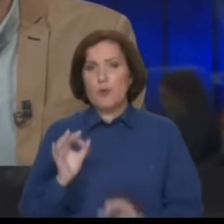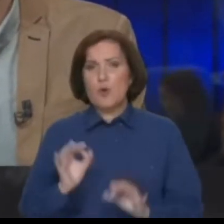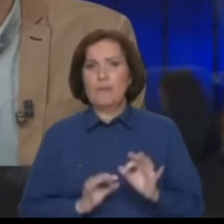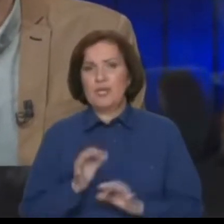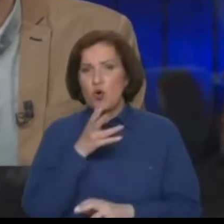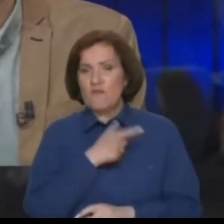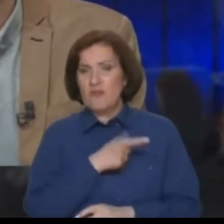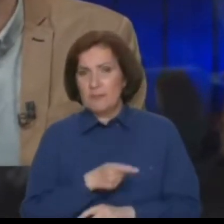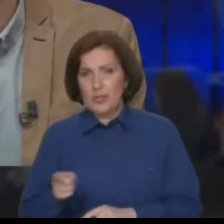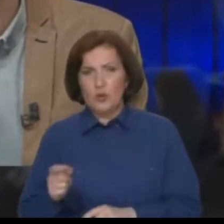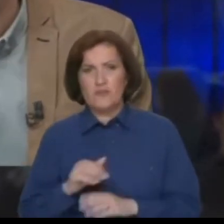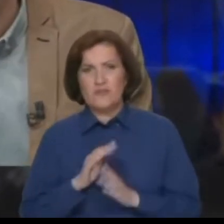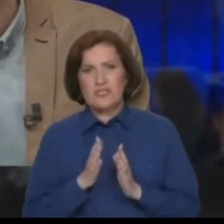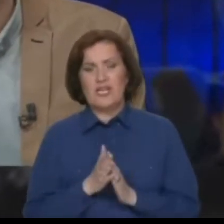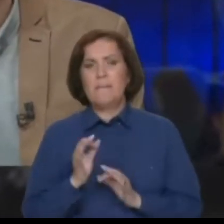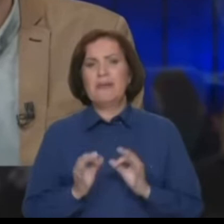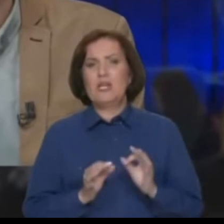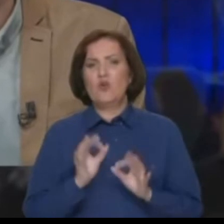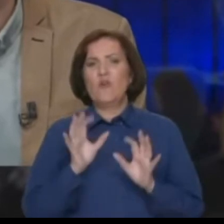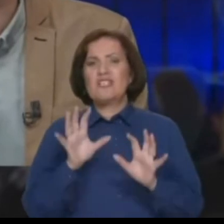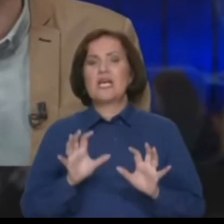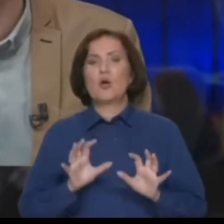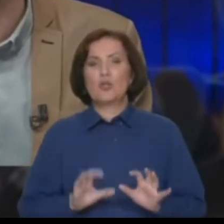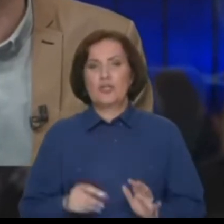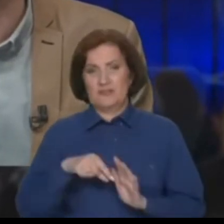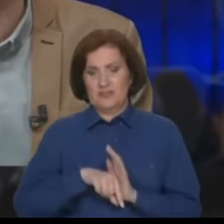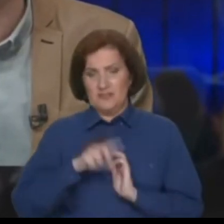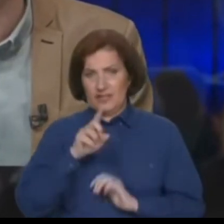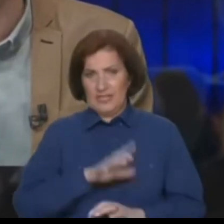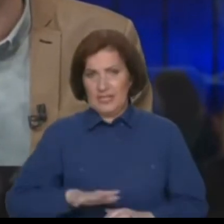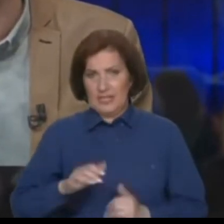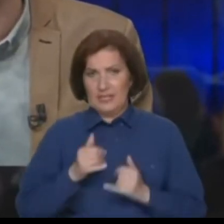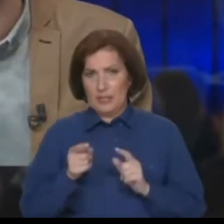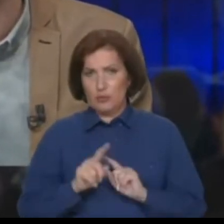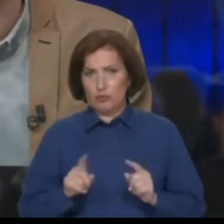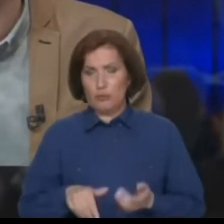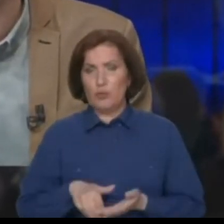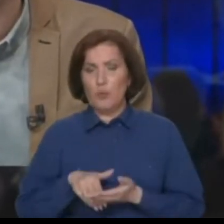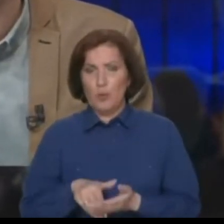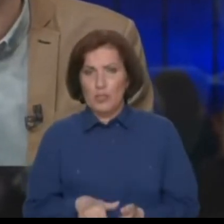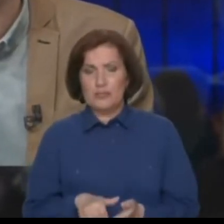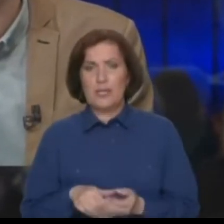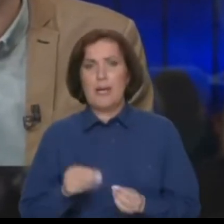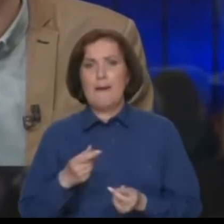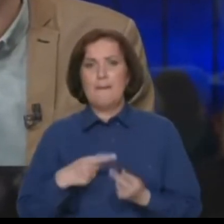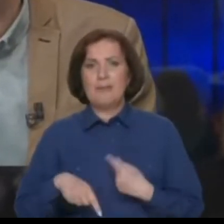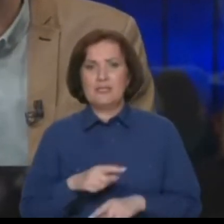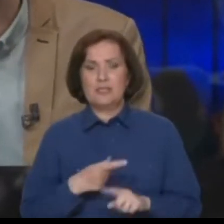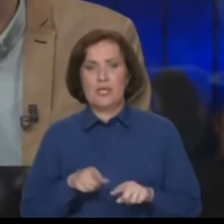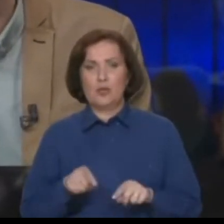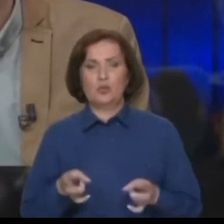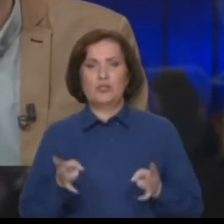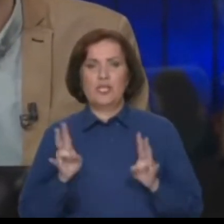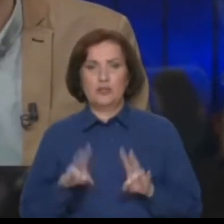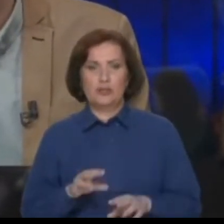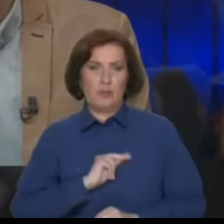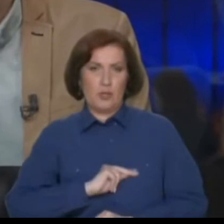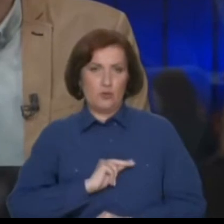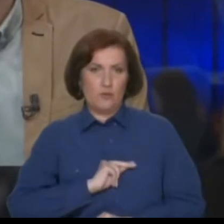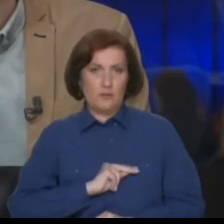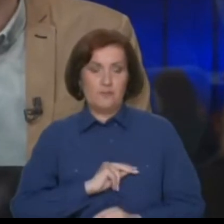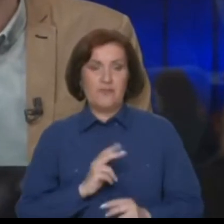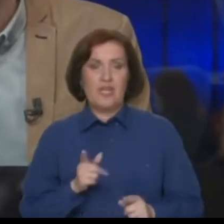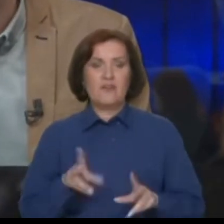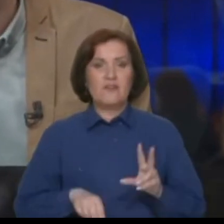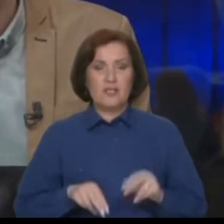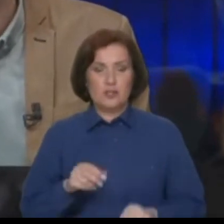пільговий період, про взагалі пільгове законодавство всередині країни для того, щоб допомогти бізнесу, який тут залишається працювати.